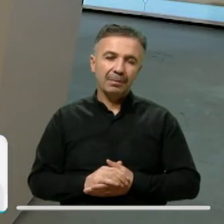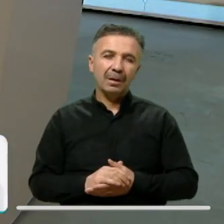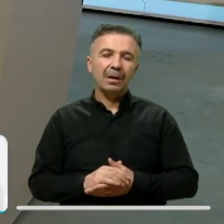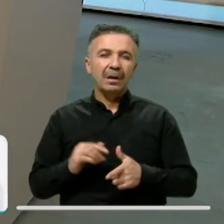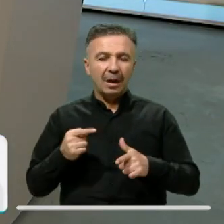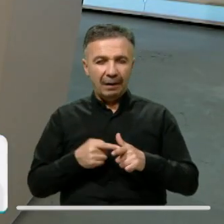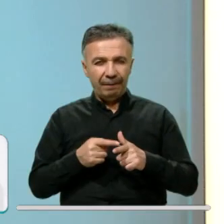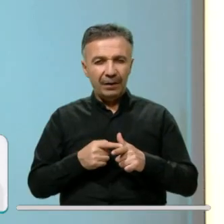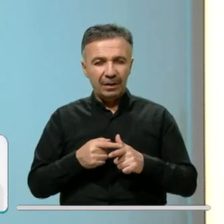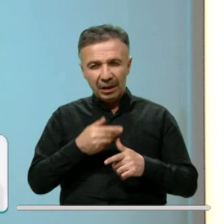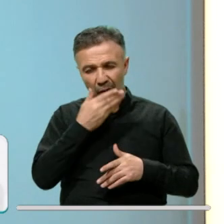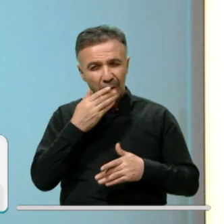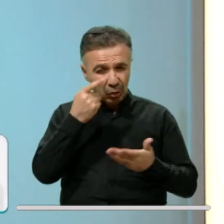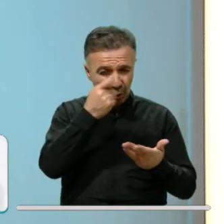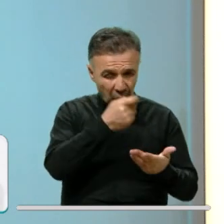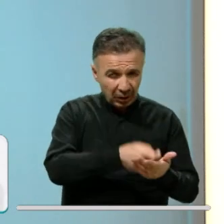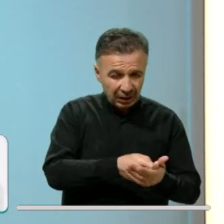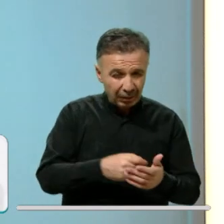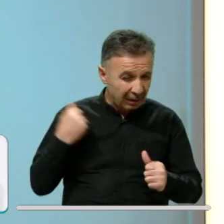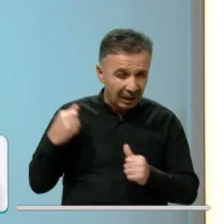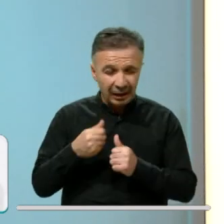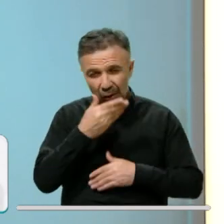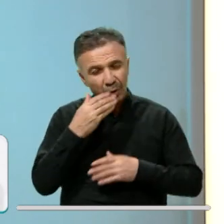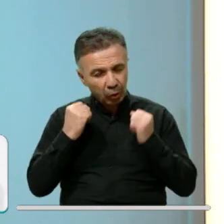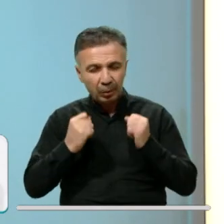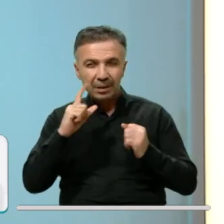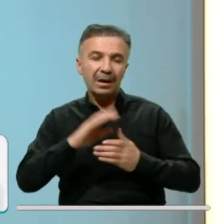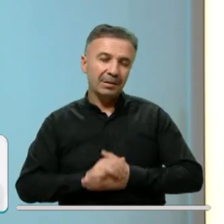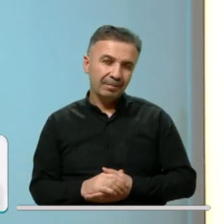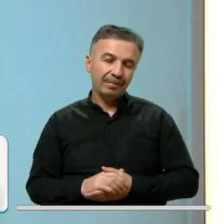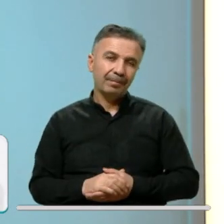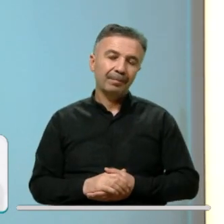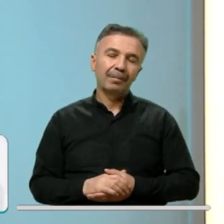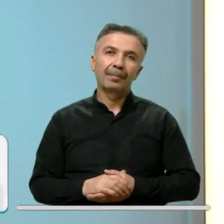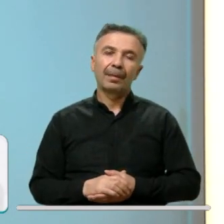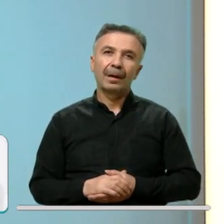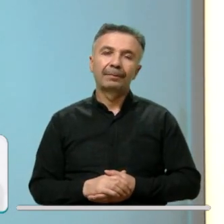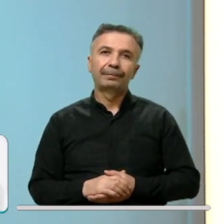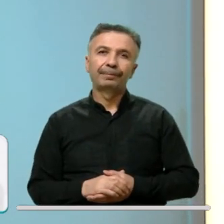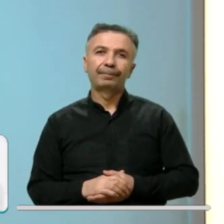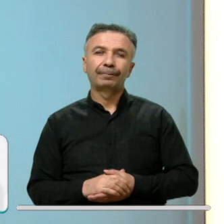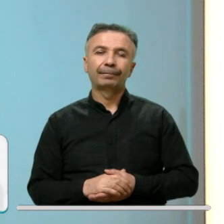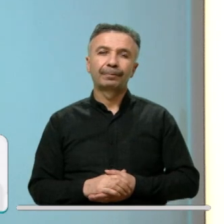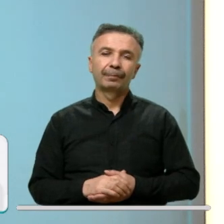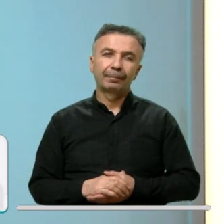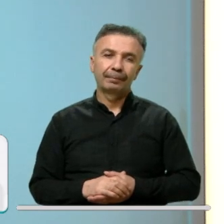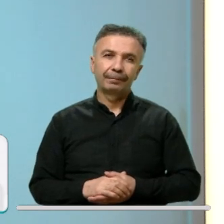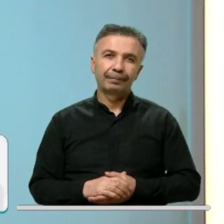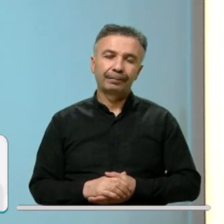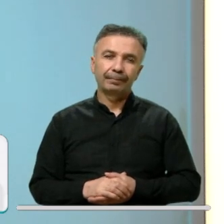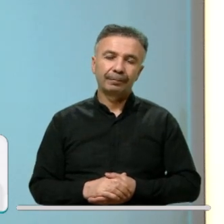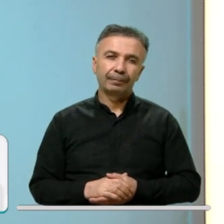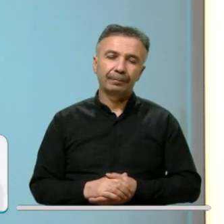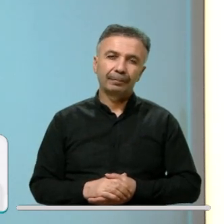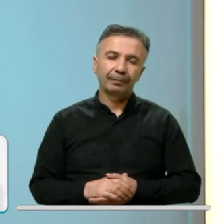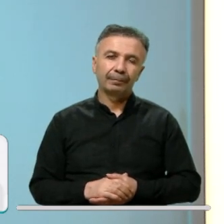bile yine tutar. Tabii ödemiş olsa bile tutması yine gerekir. Tutmak suretiyle ancak bunu ödeyebilir. Yani fidyesini vermek